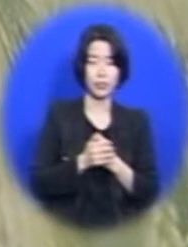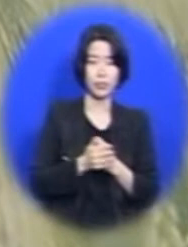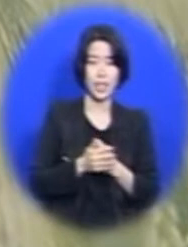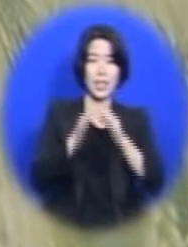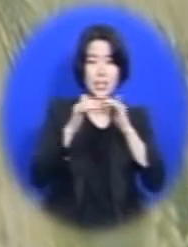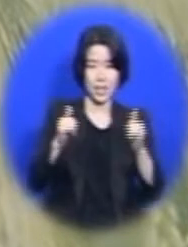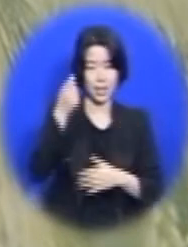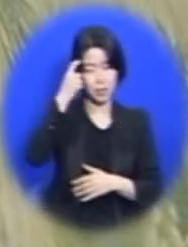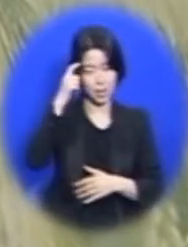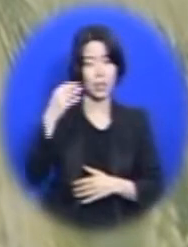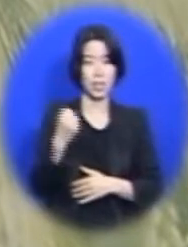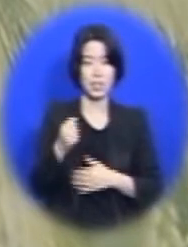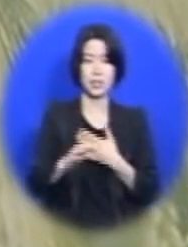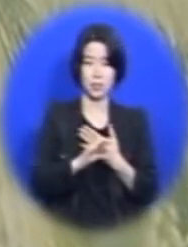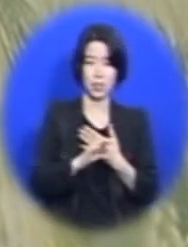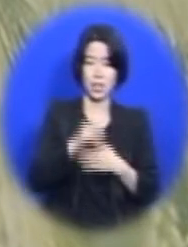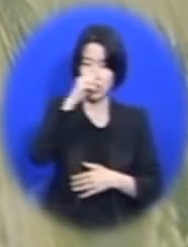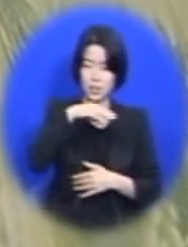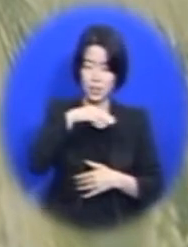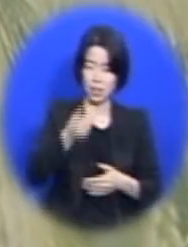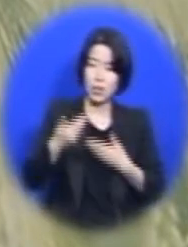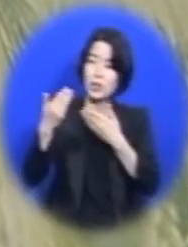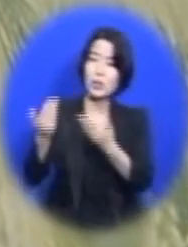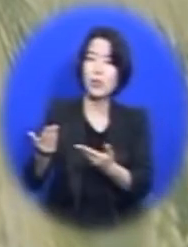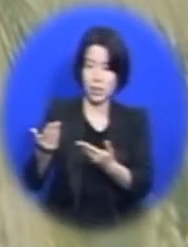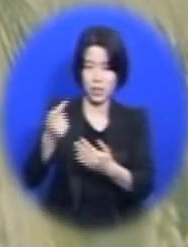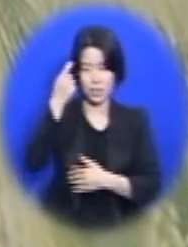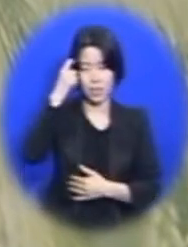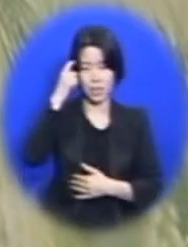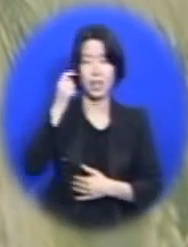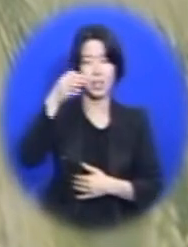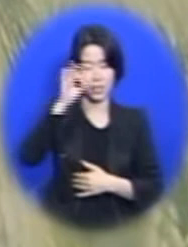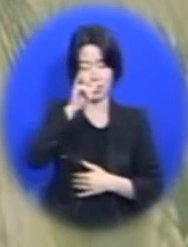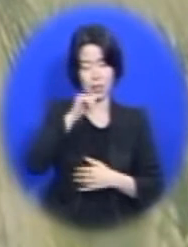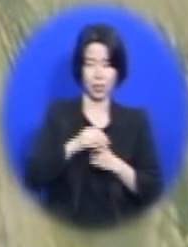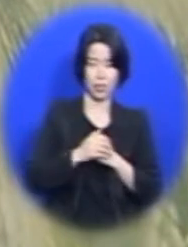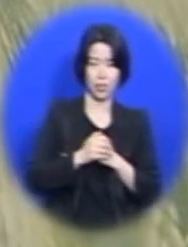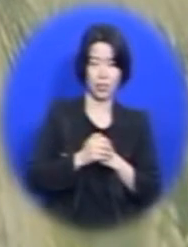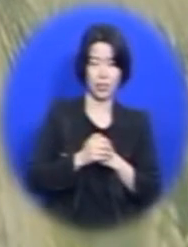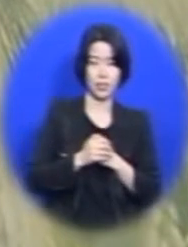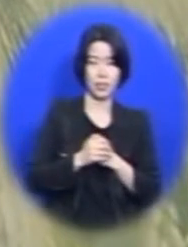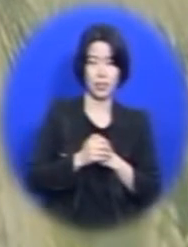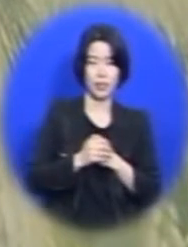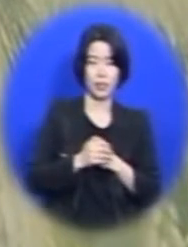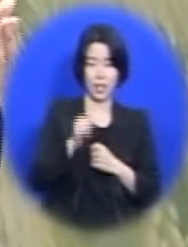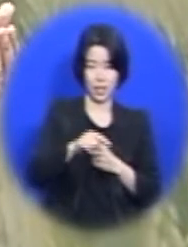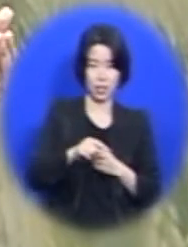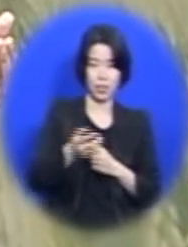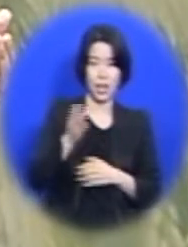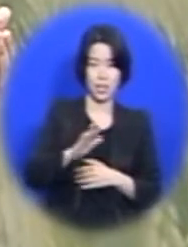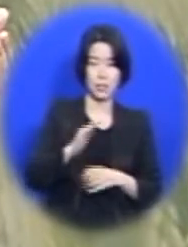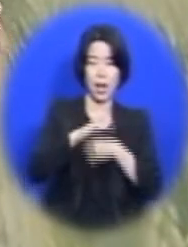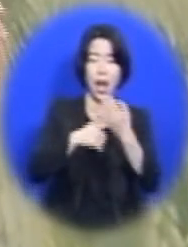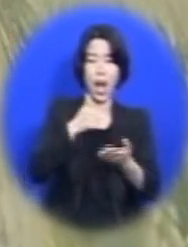사람의 생각으로는 그냥 돌려드려야 되고 싶은 생각 들 때가 있어요. 근데 이건